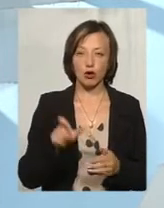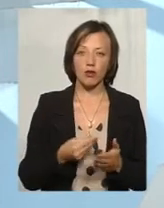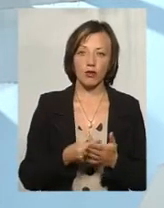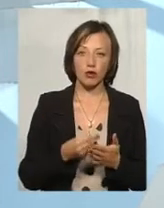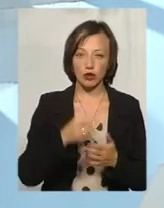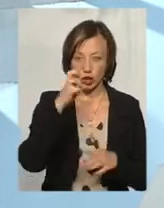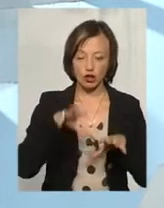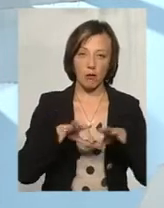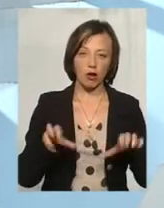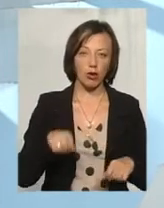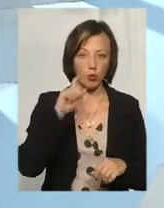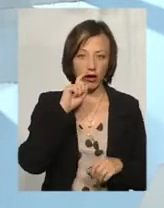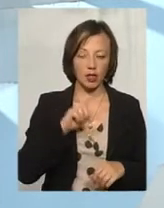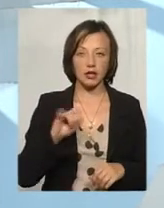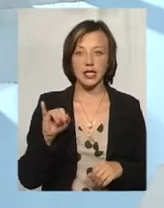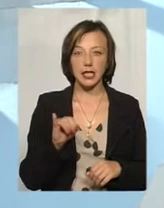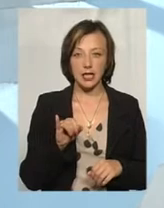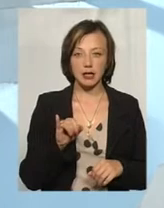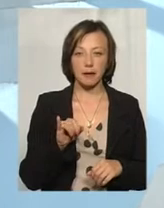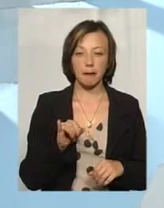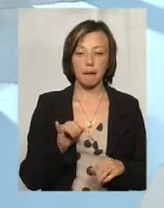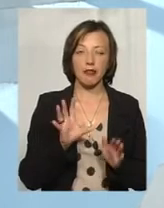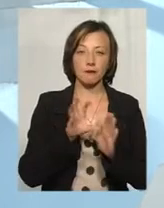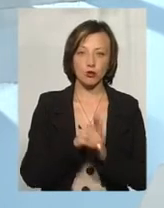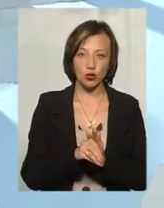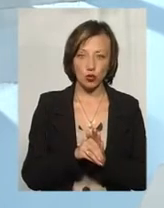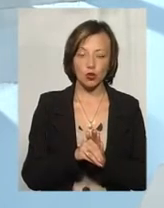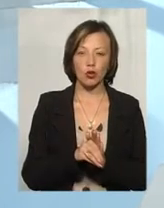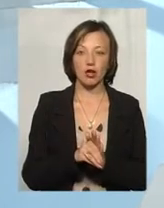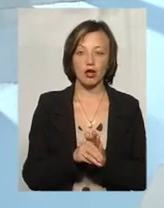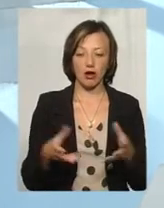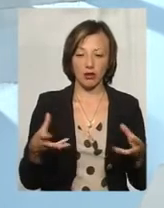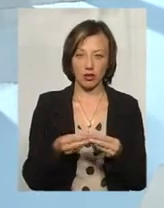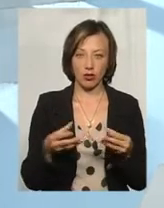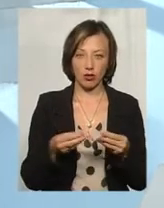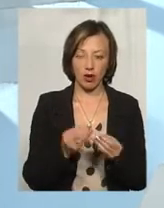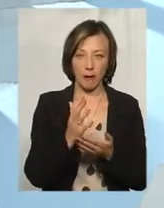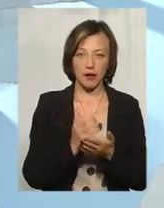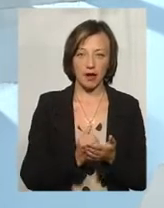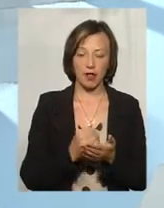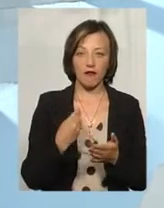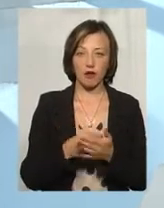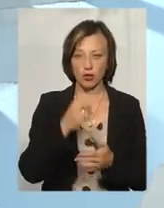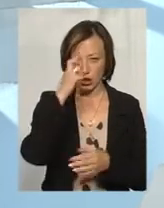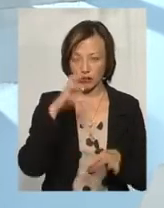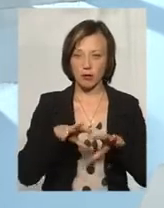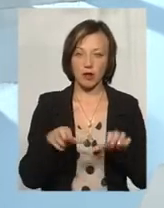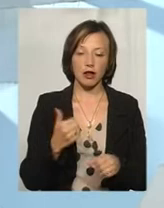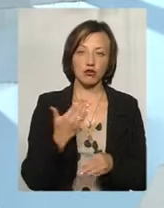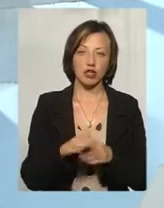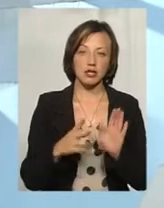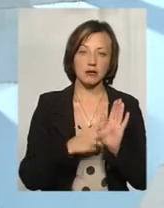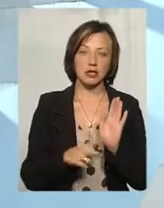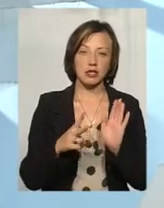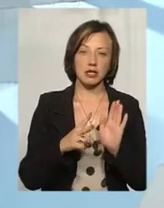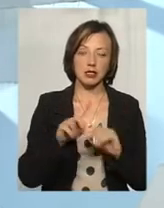державного майна України. І в структурі акціонерного капіталу Фонд державного майна володіє часткою